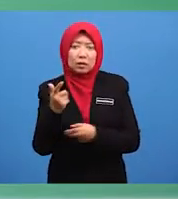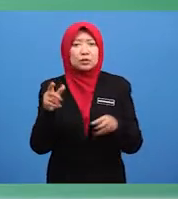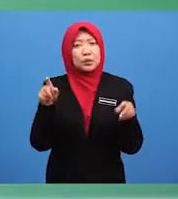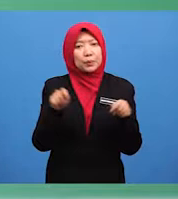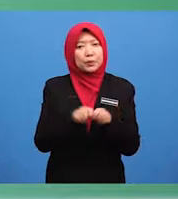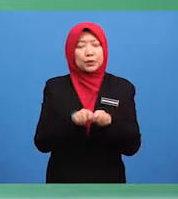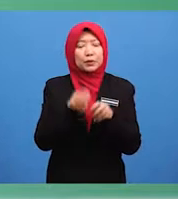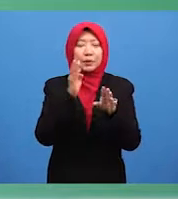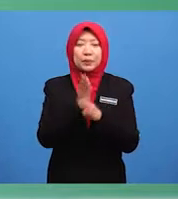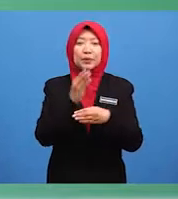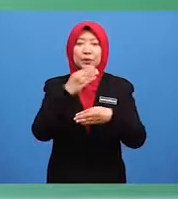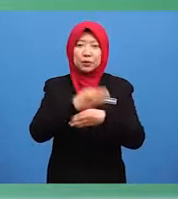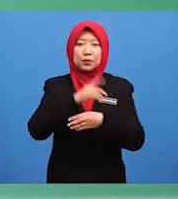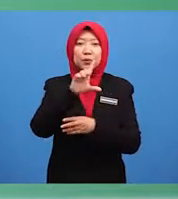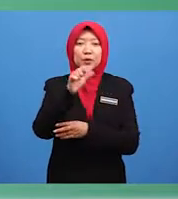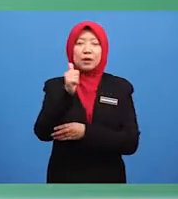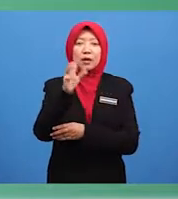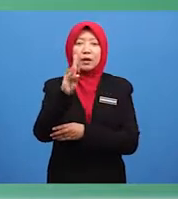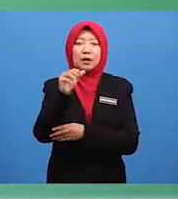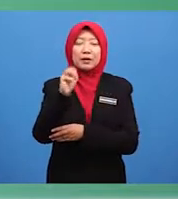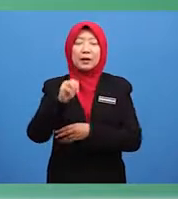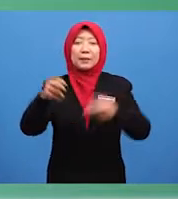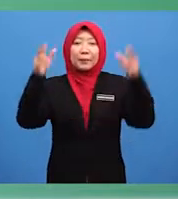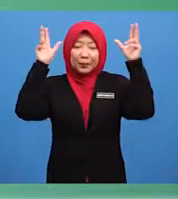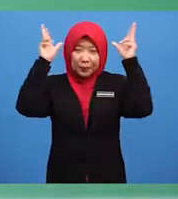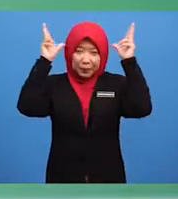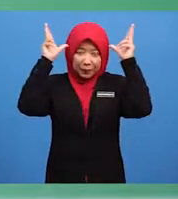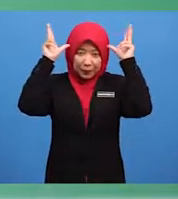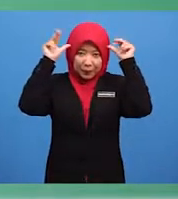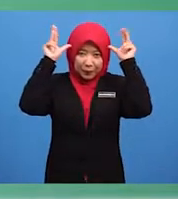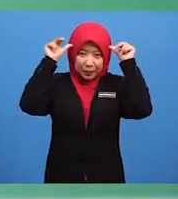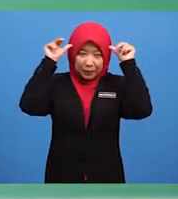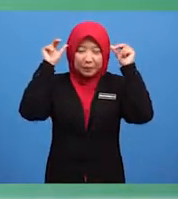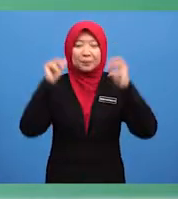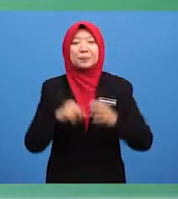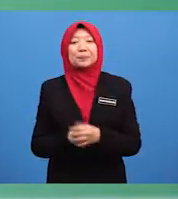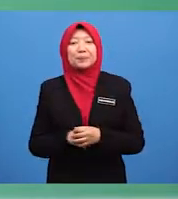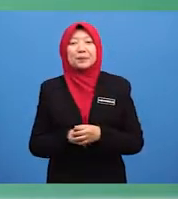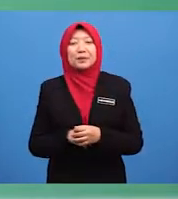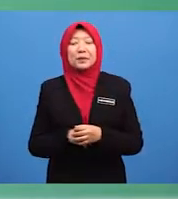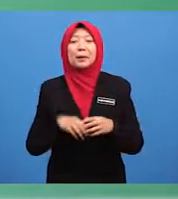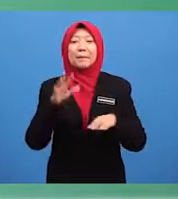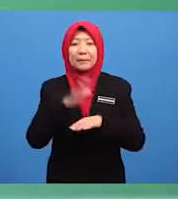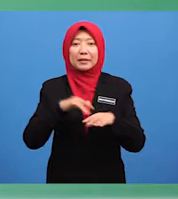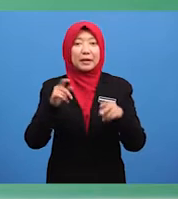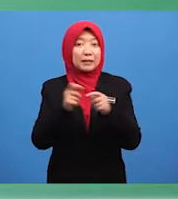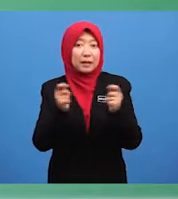seperti bentuk ladang kuda. Oleh itu, disebut sebagai tasik